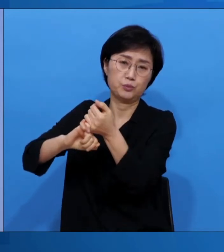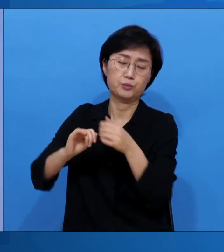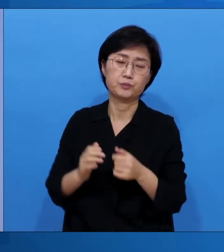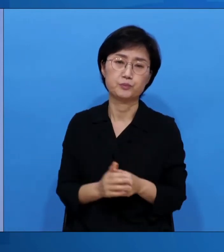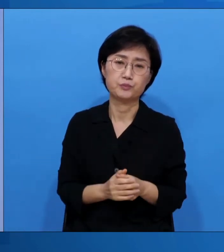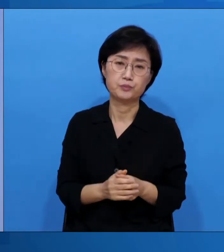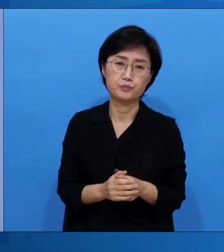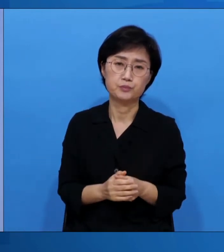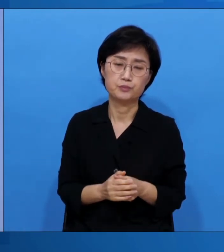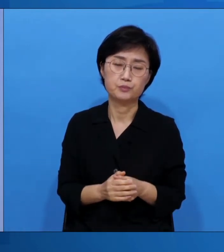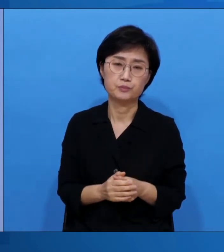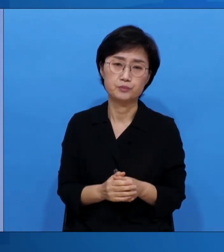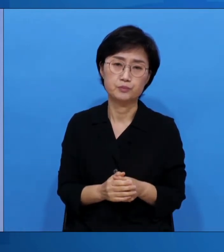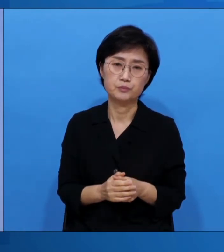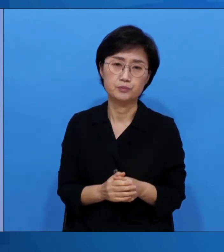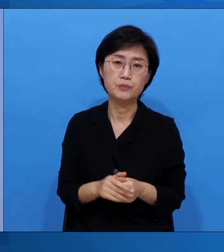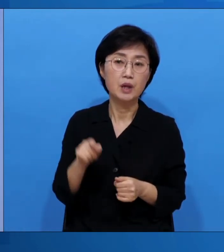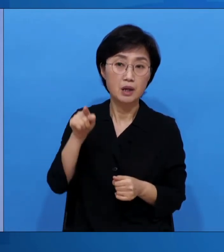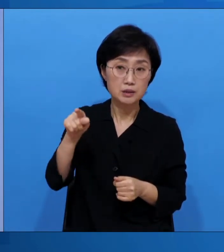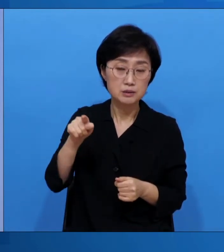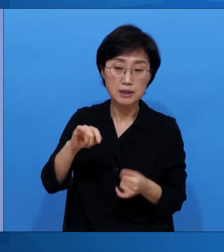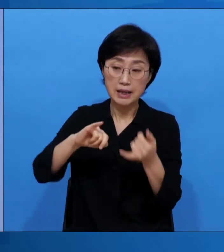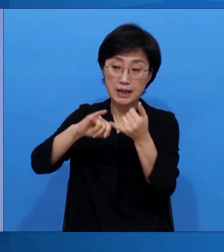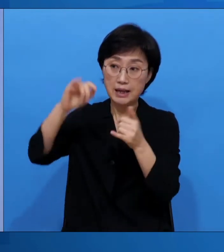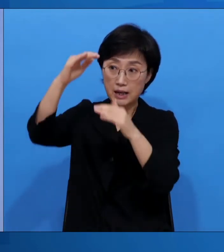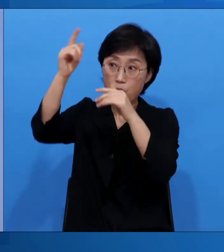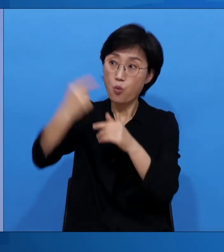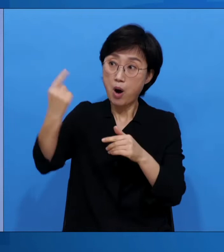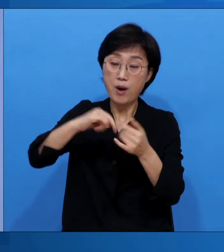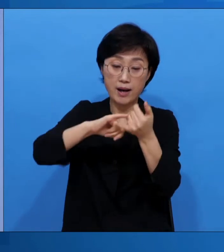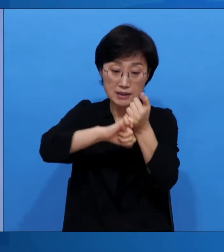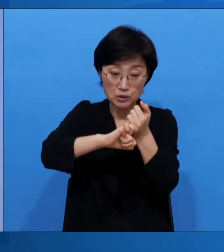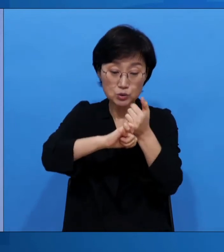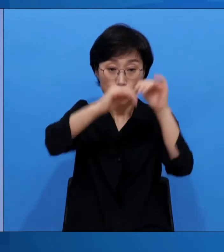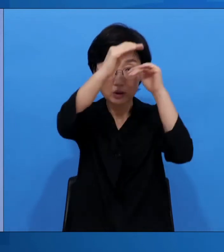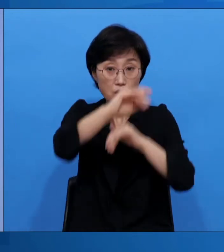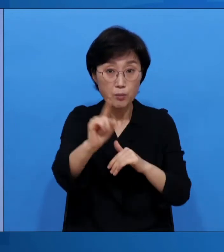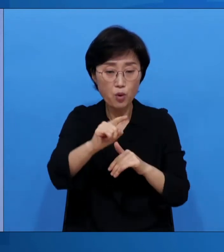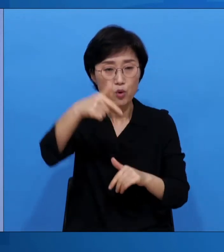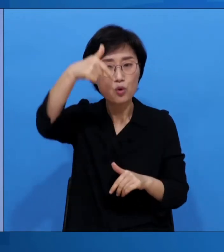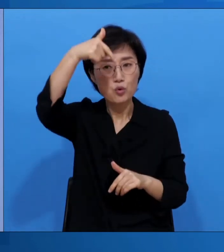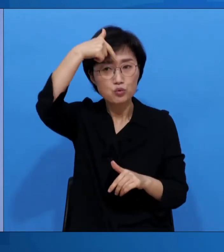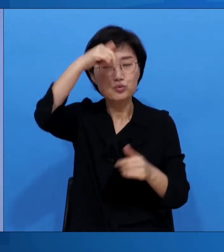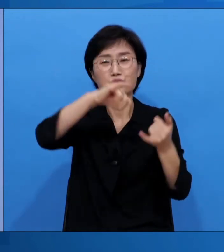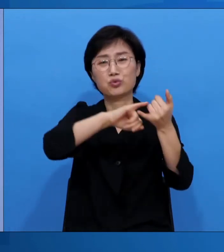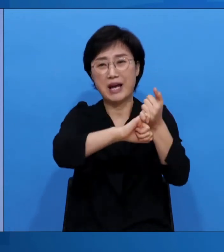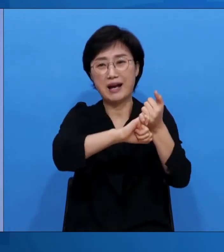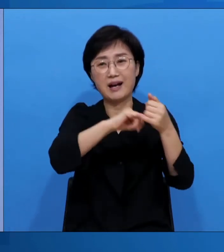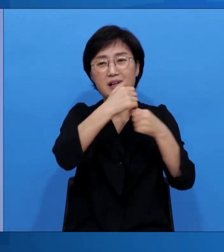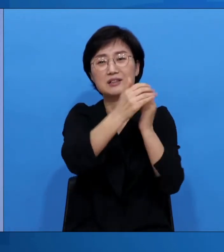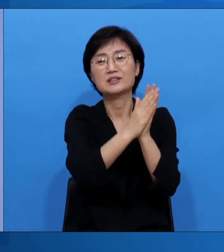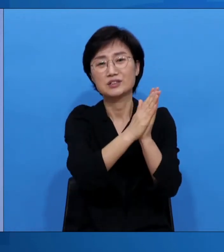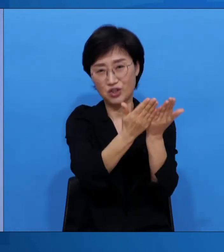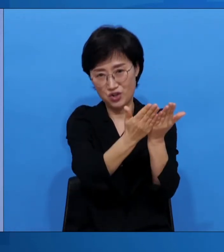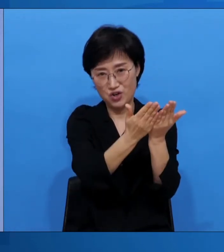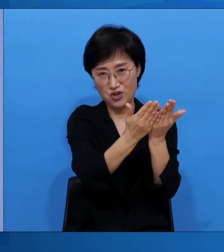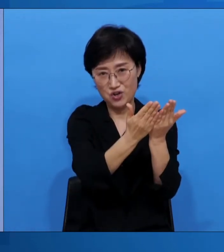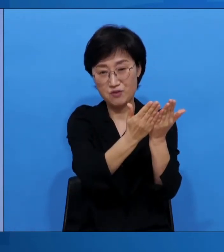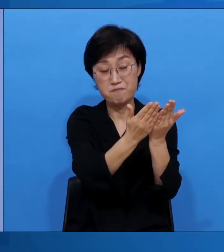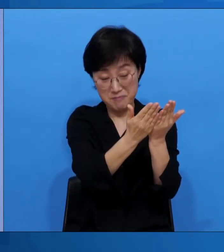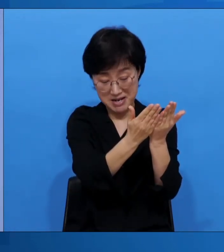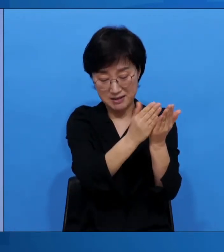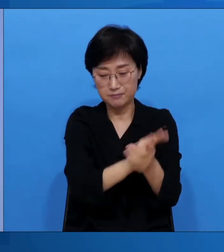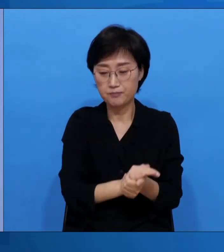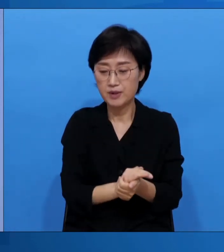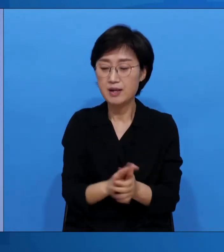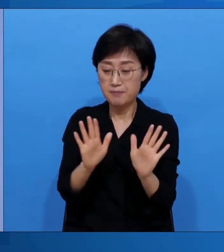hell. 그게 구약 성경입니다. That is the Old Testament. 이제 그리스도께서 오셨다. Now, Christ has come. 그게